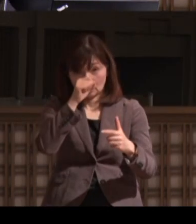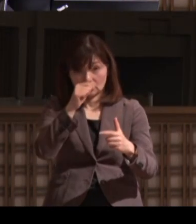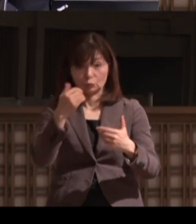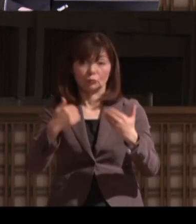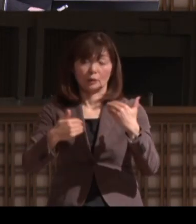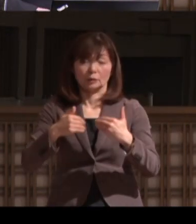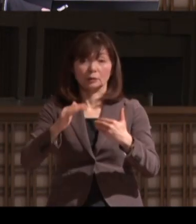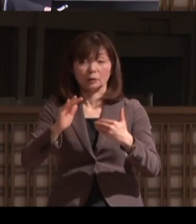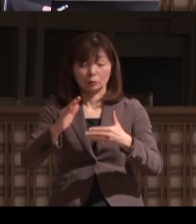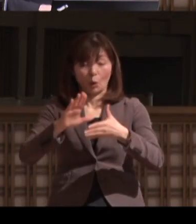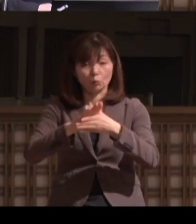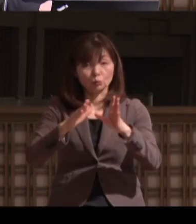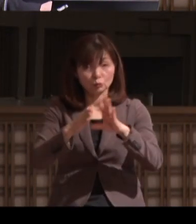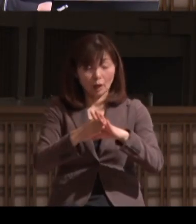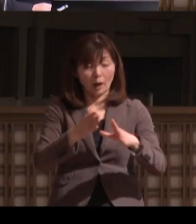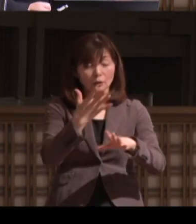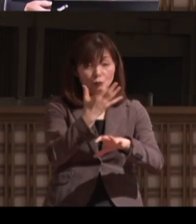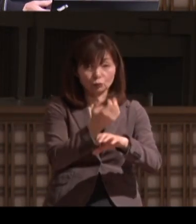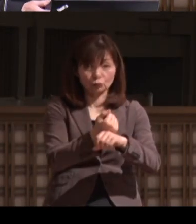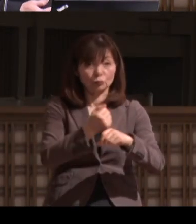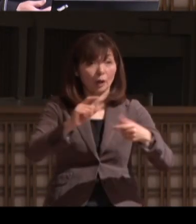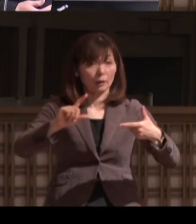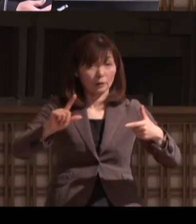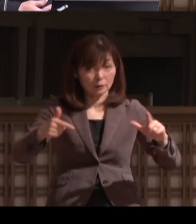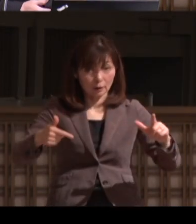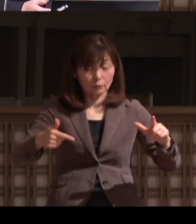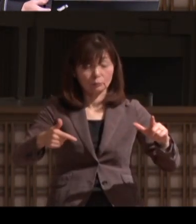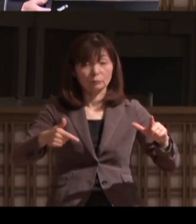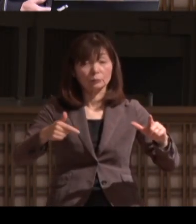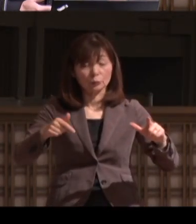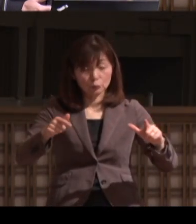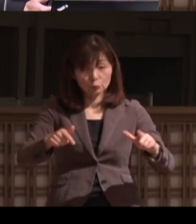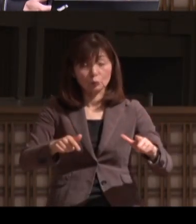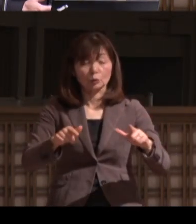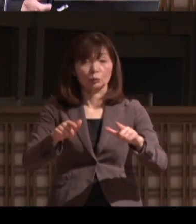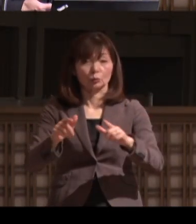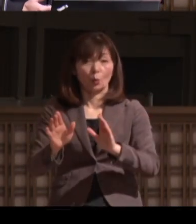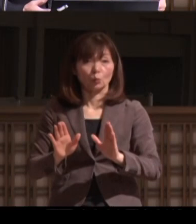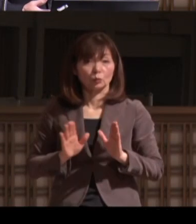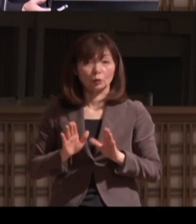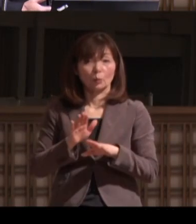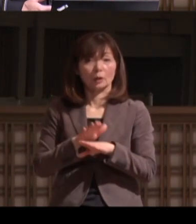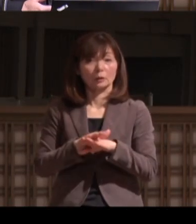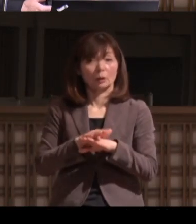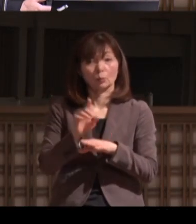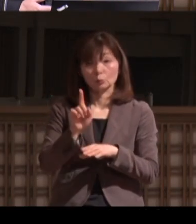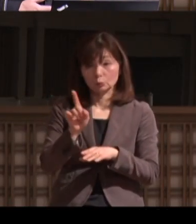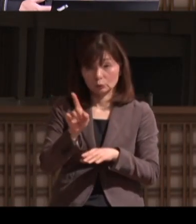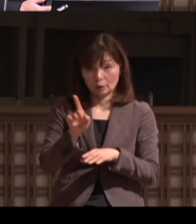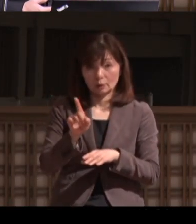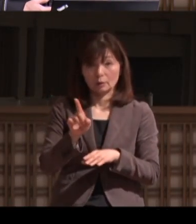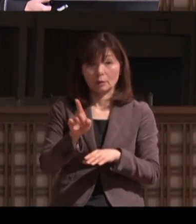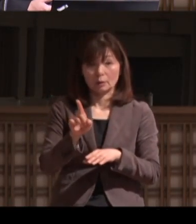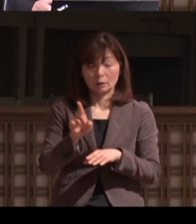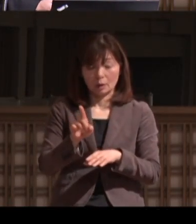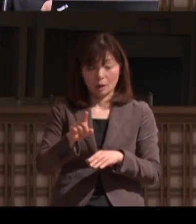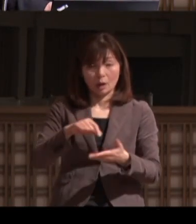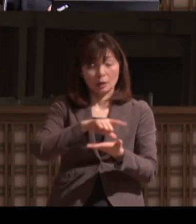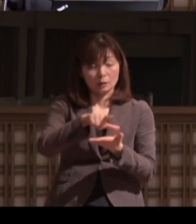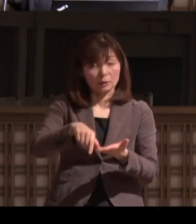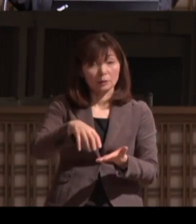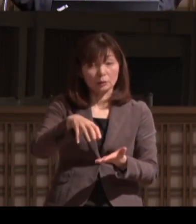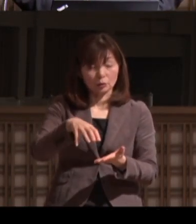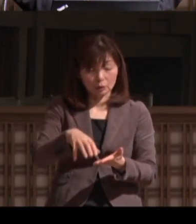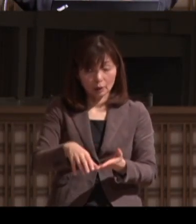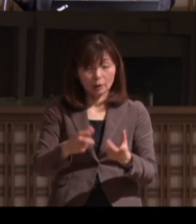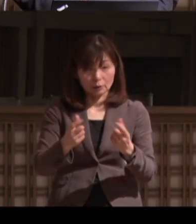監修が違うとそういう人たちをどう受け止めるかこれはちょ差し当たって地域が向き合わないと